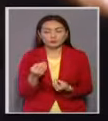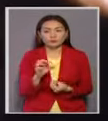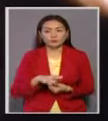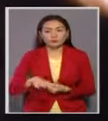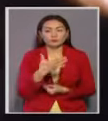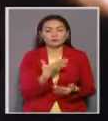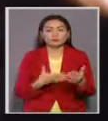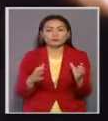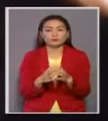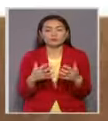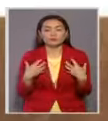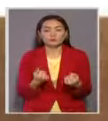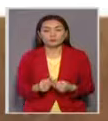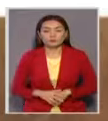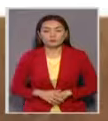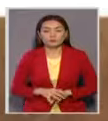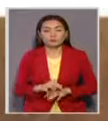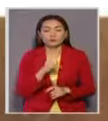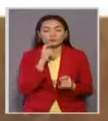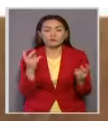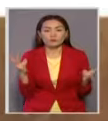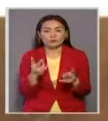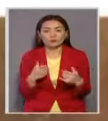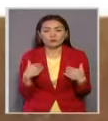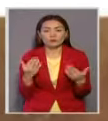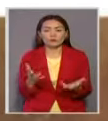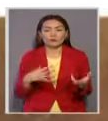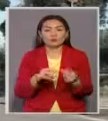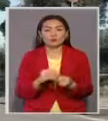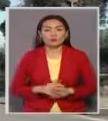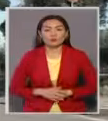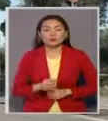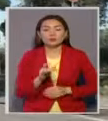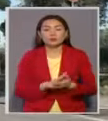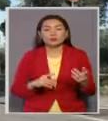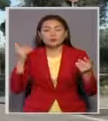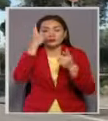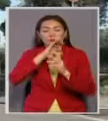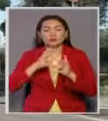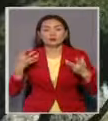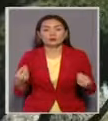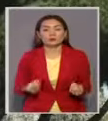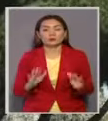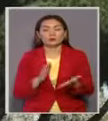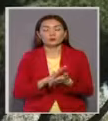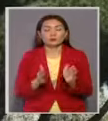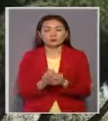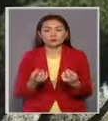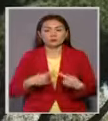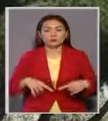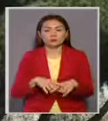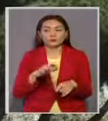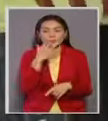области общественного здравоохранения. Сказал, что лучше быть осторожными. После объявления международного чрезвычайного